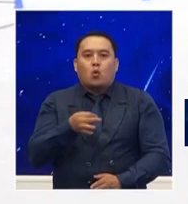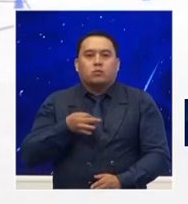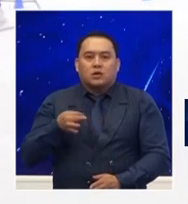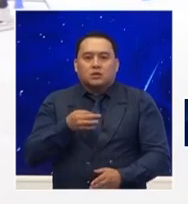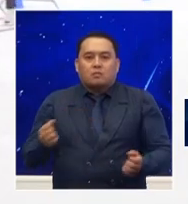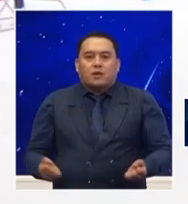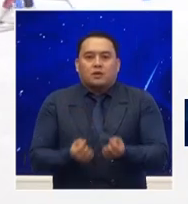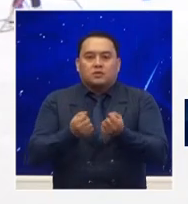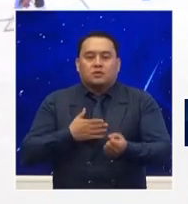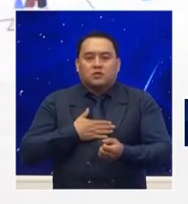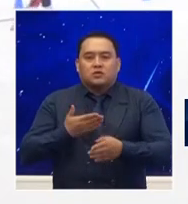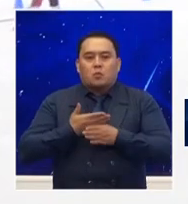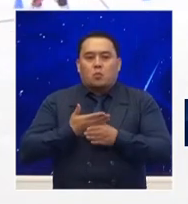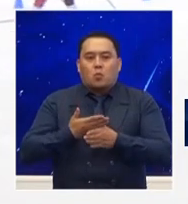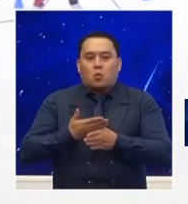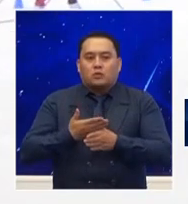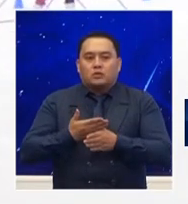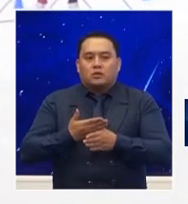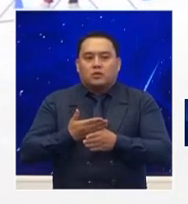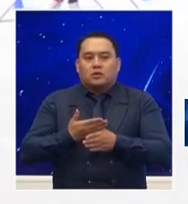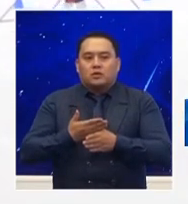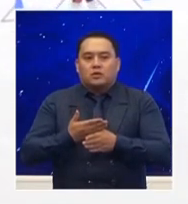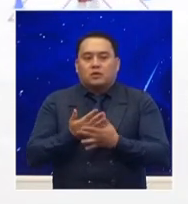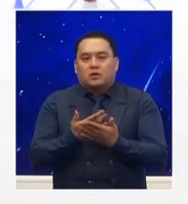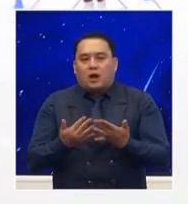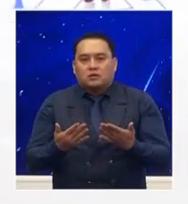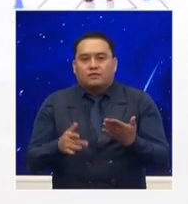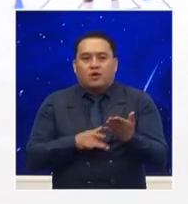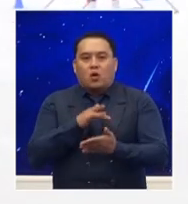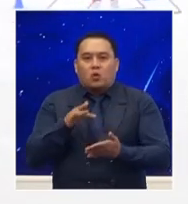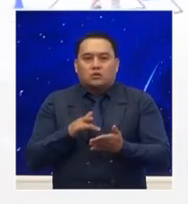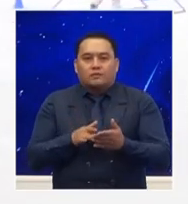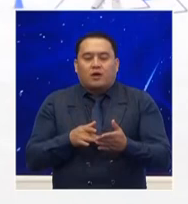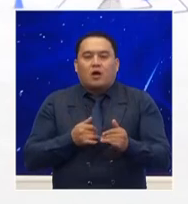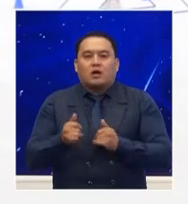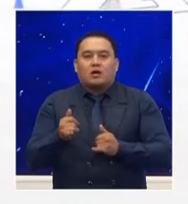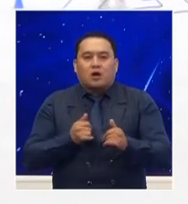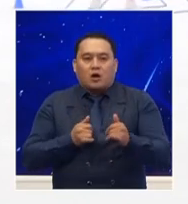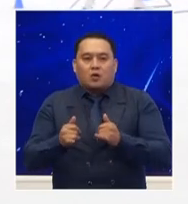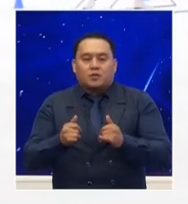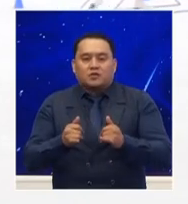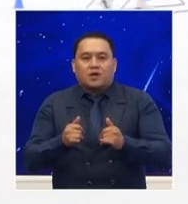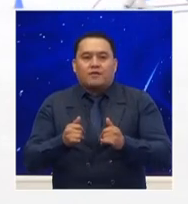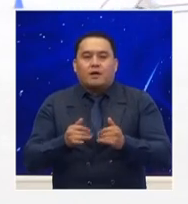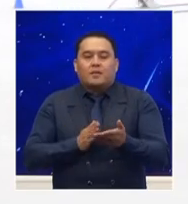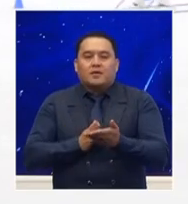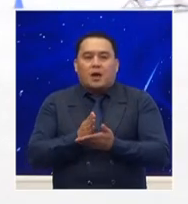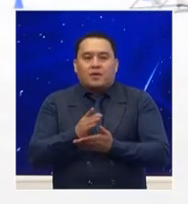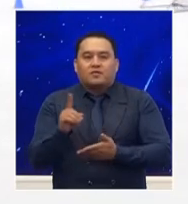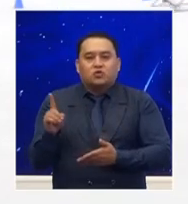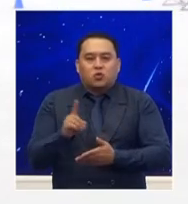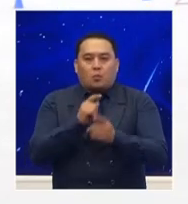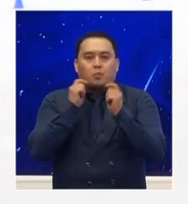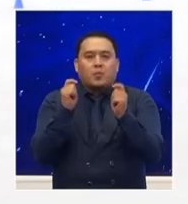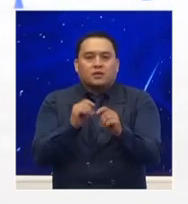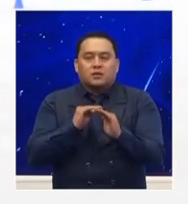при поддержке наших спонсоров Ямаркебаб, Патифуд и городским катком Ирвис. Направлено на то, что